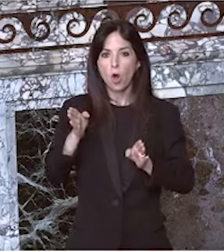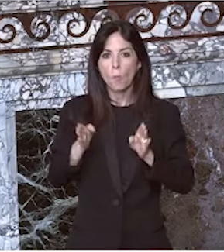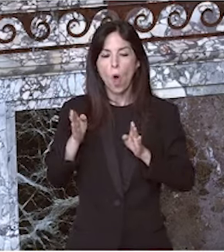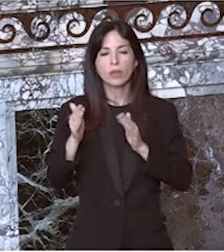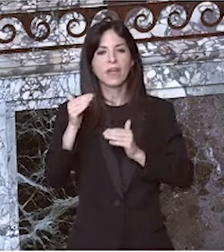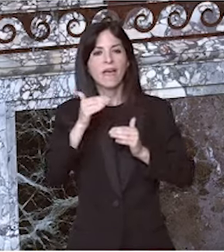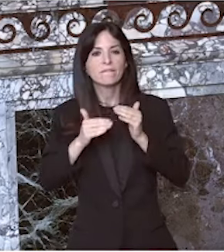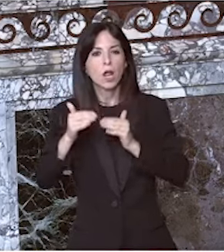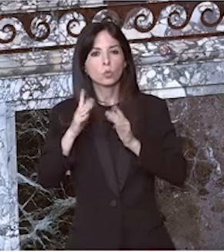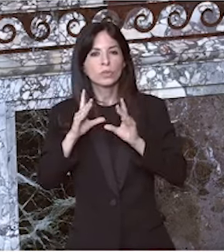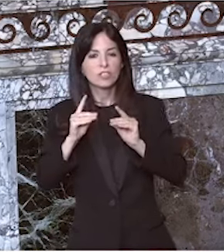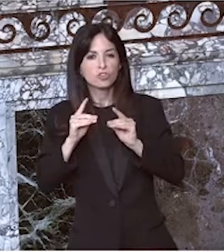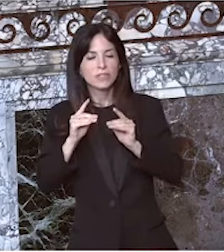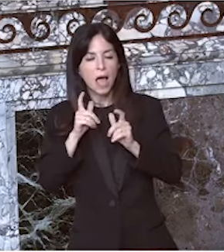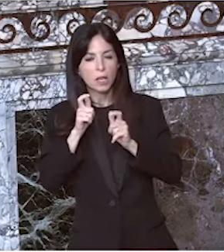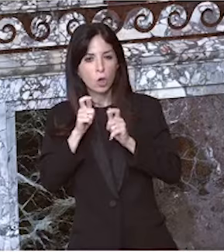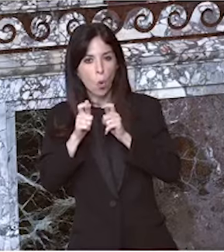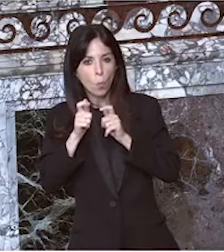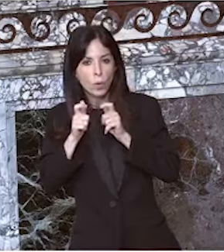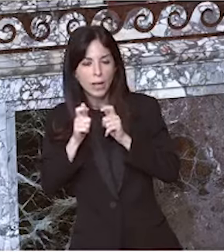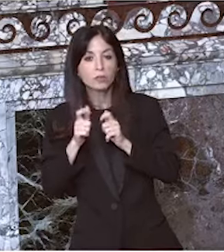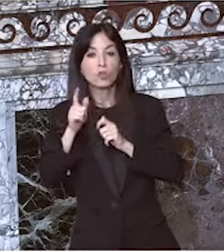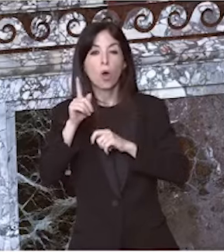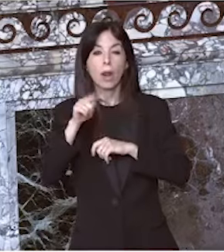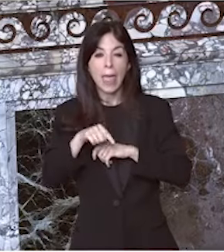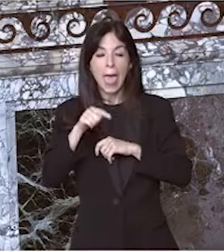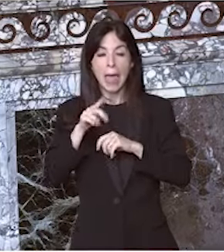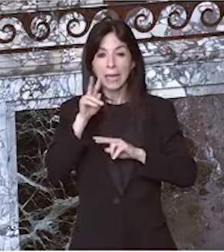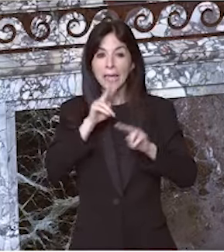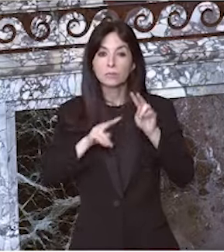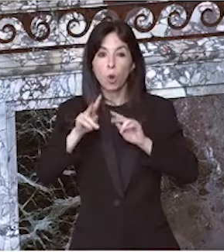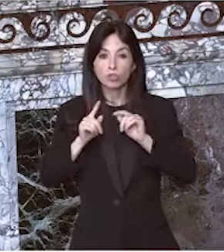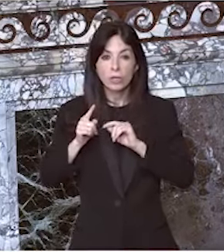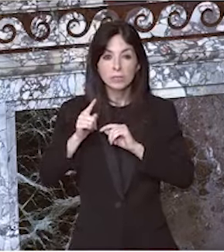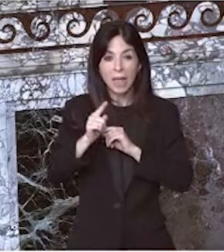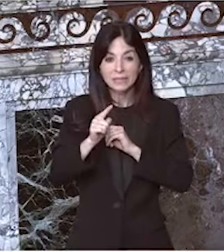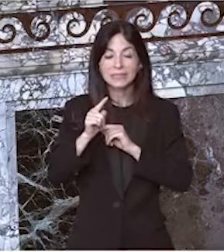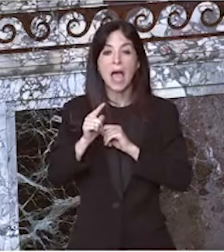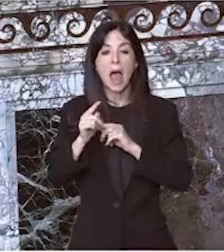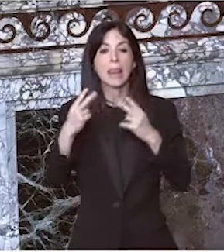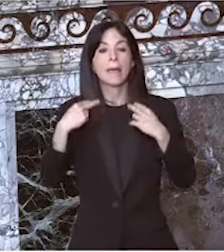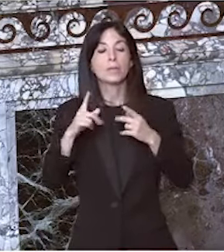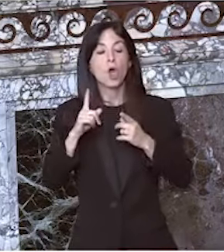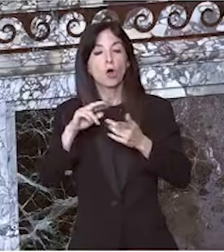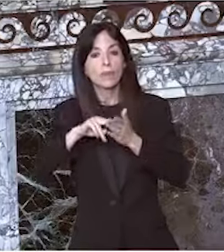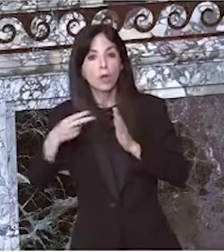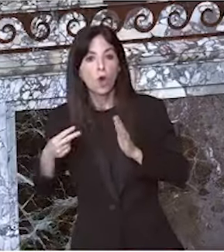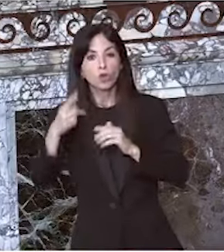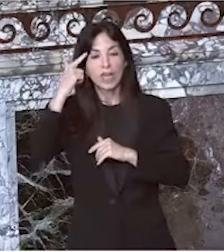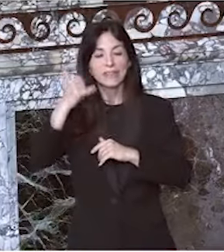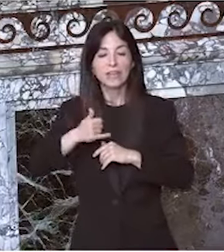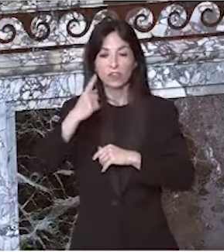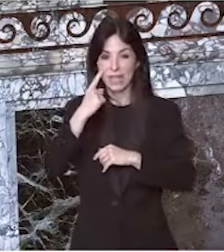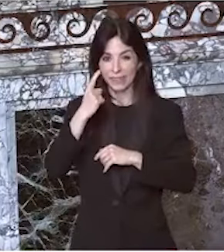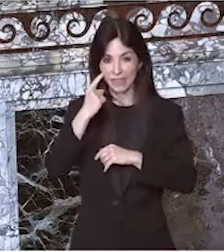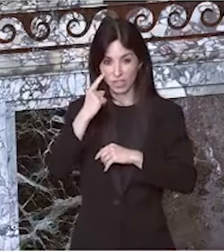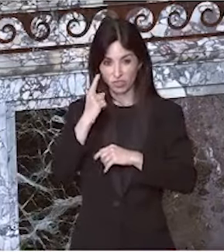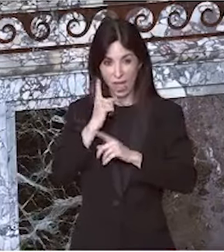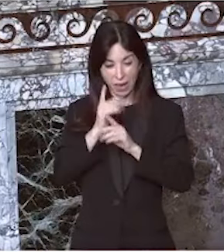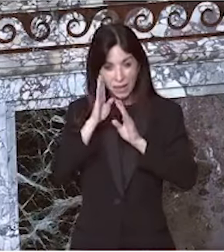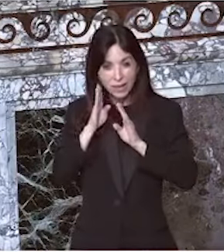digitali di comunicazione, l'esplorazione spaziale, le biotecnologie e l'intelligenza artificiale. Ciò richiede un